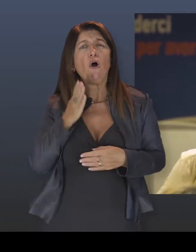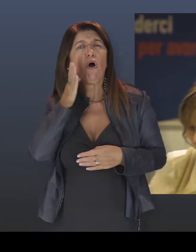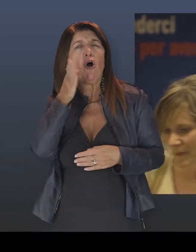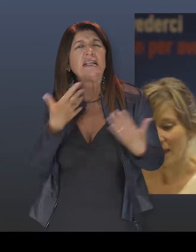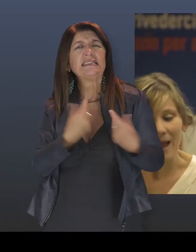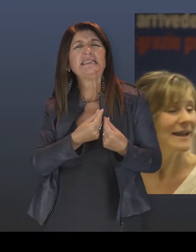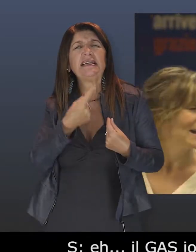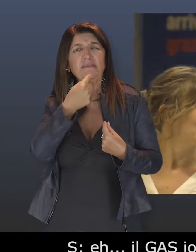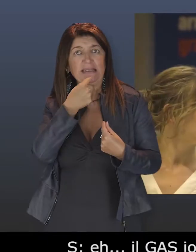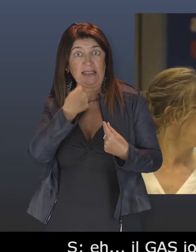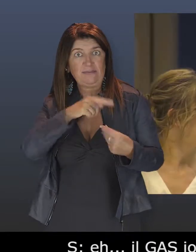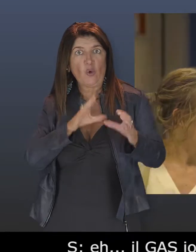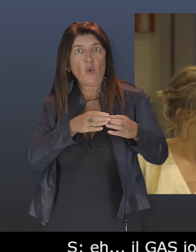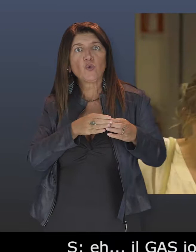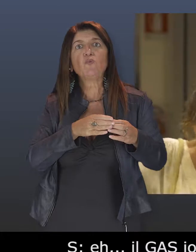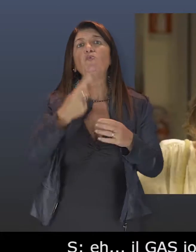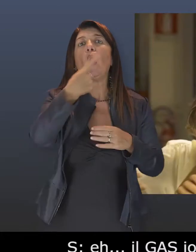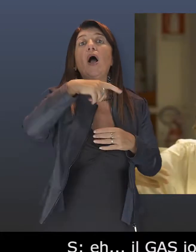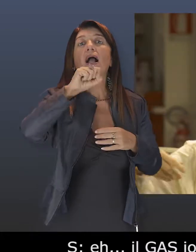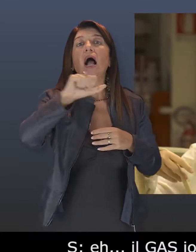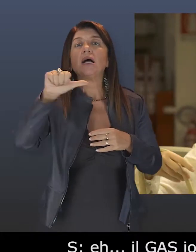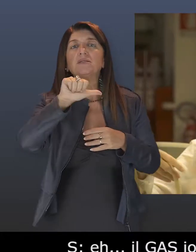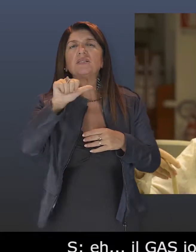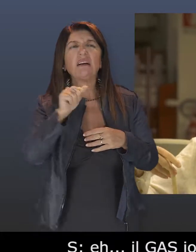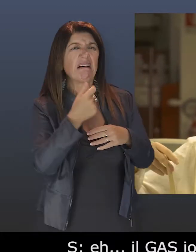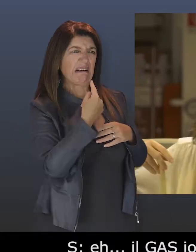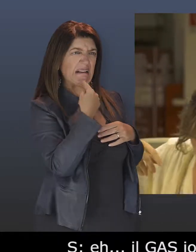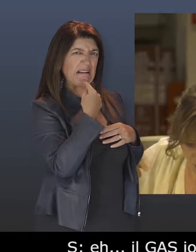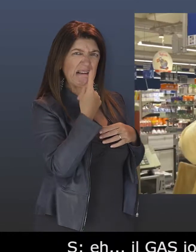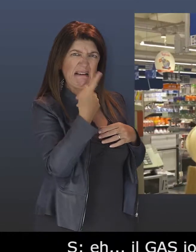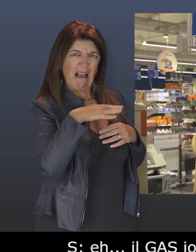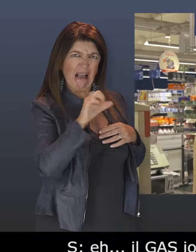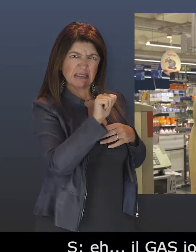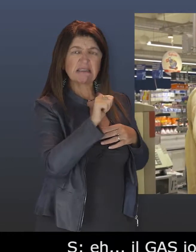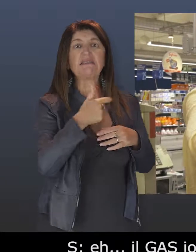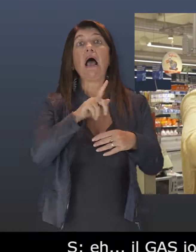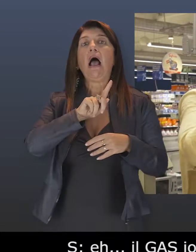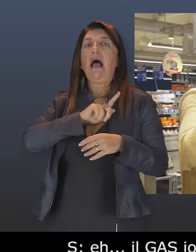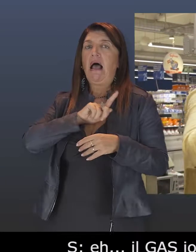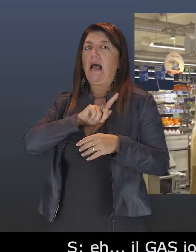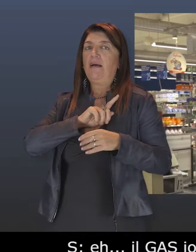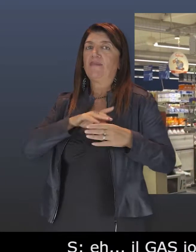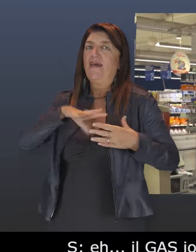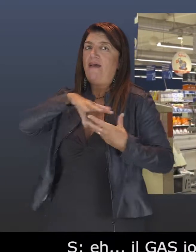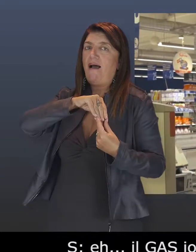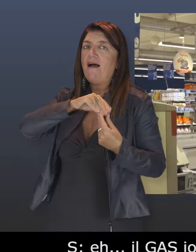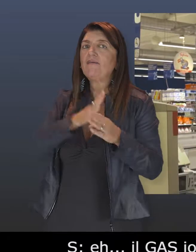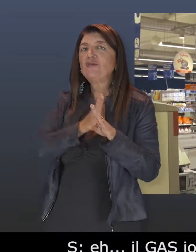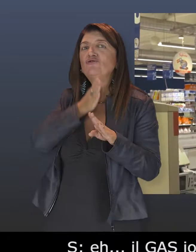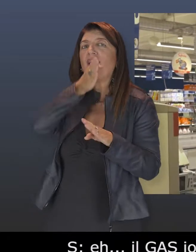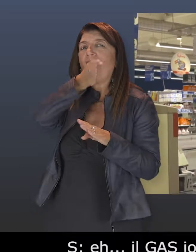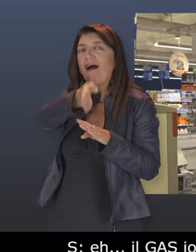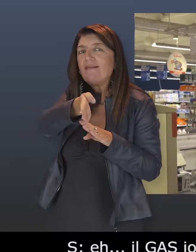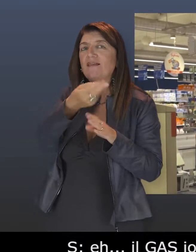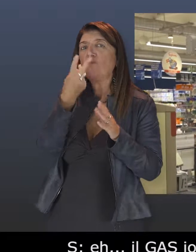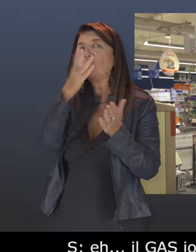Cos'è il GAS? Il GAS io lo organizzo almeno 2 volte al mese con alcuni amici. Soprattutto prodotti come la carne,